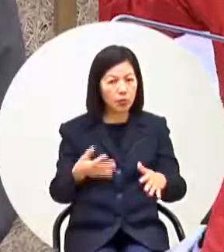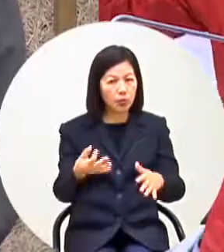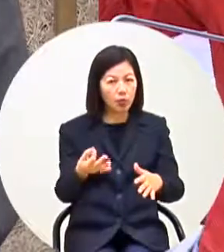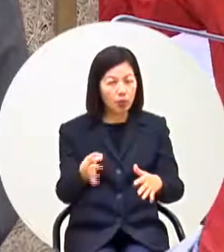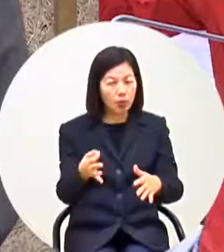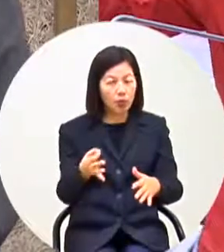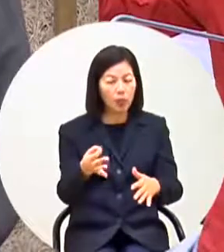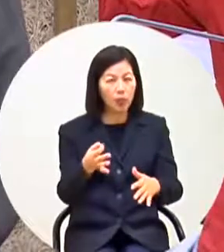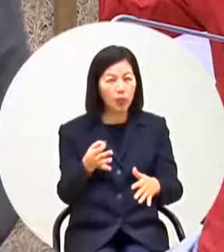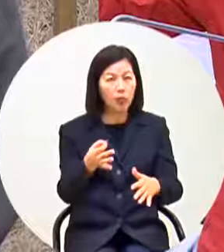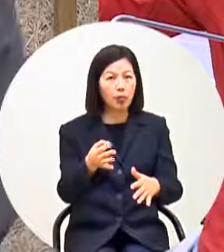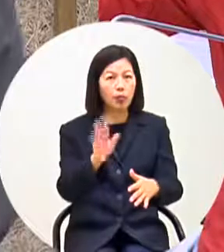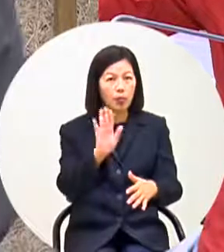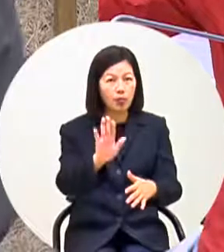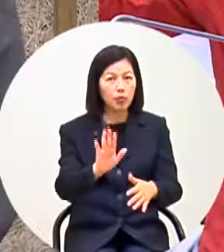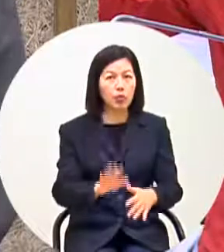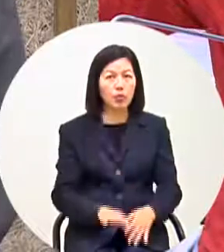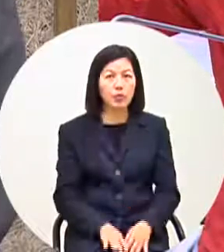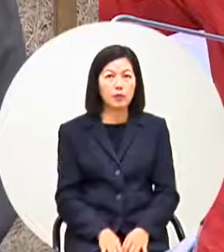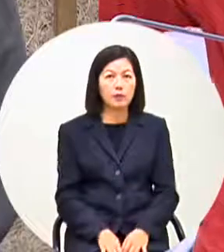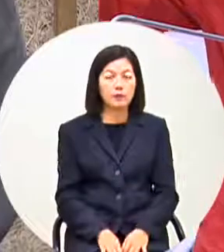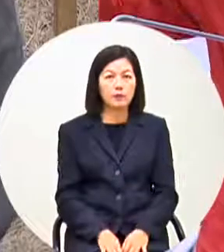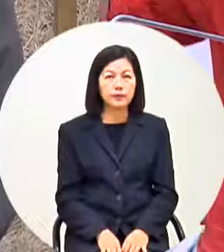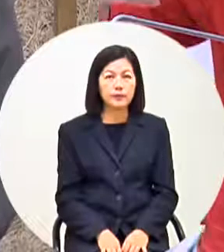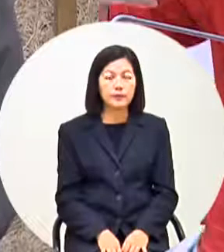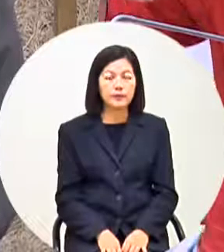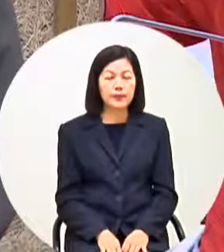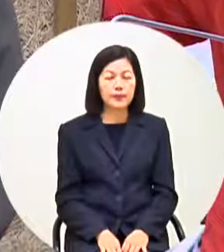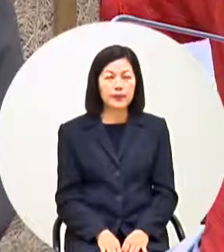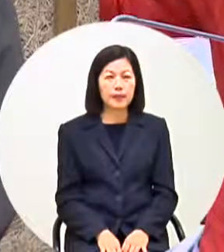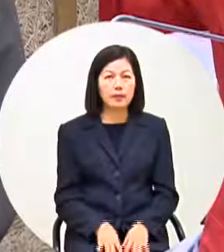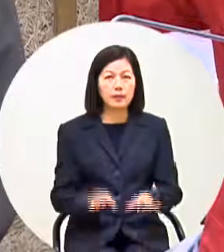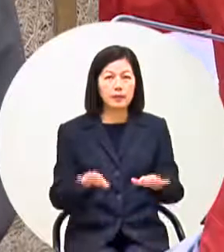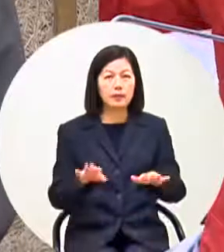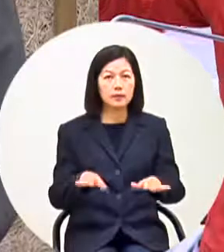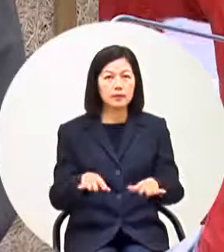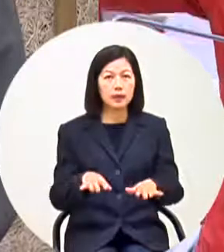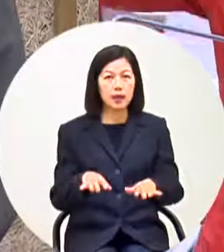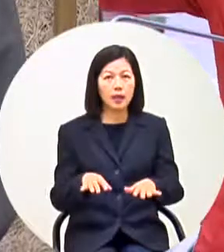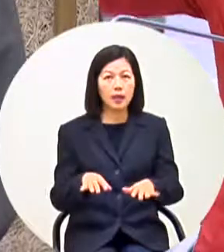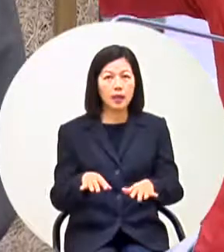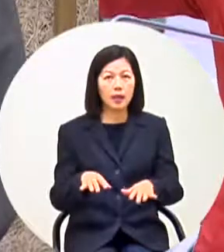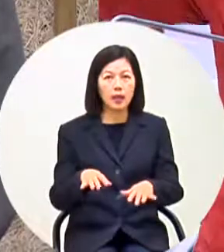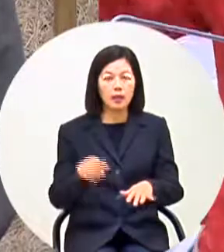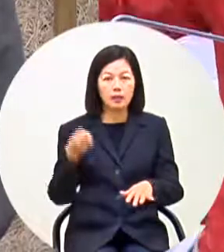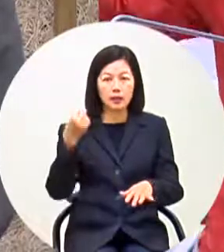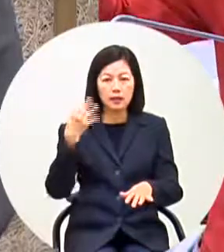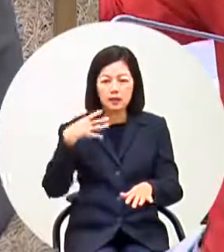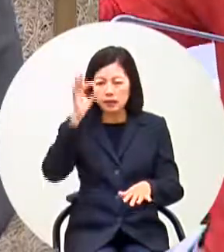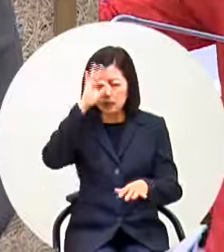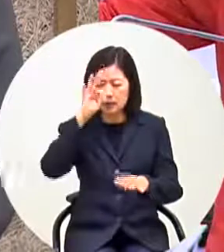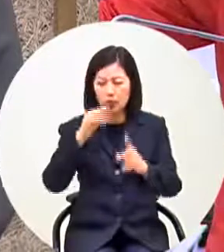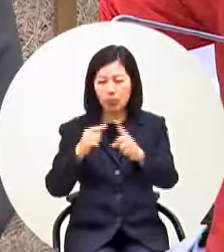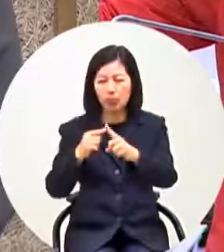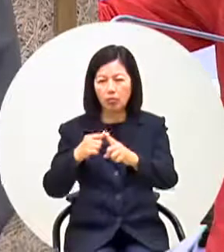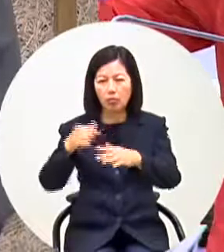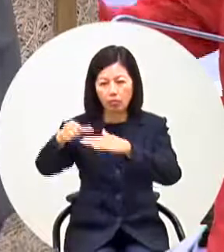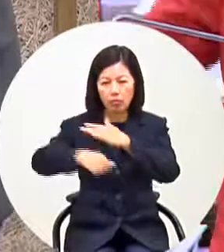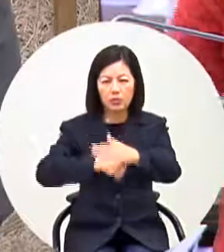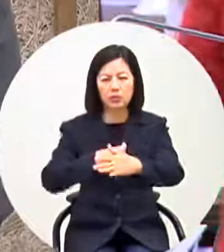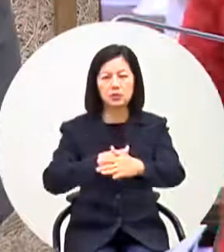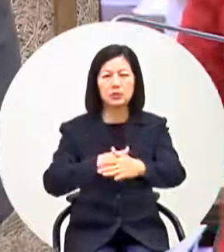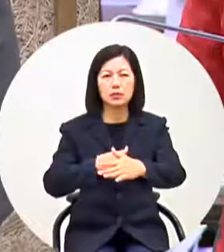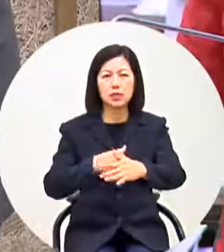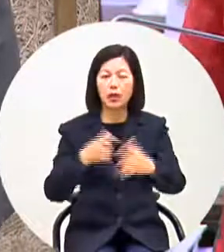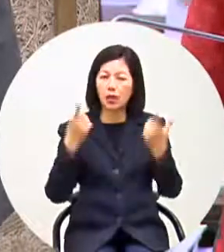那针对你们现在又重新找人进驻眷村，那原有的眷村位你们